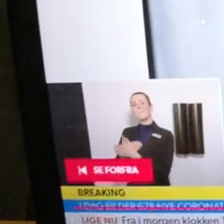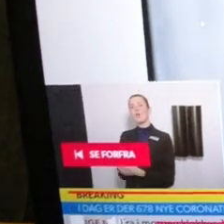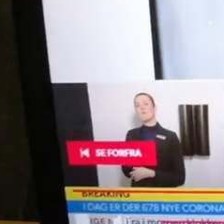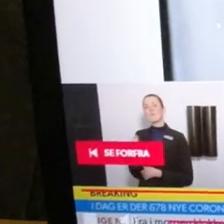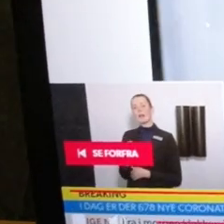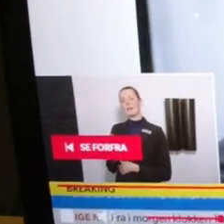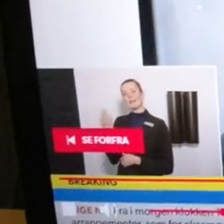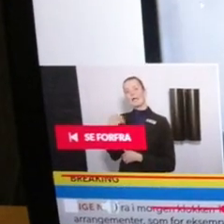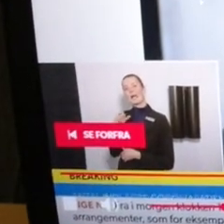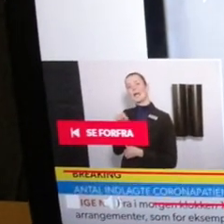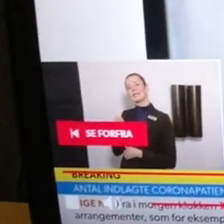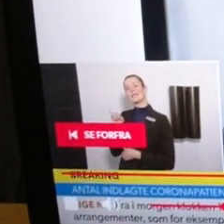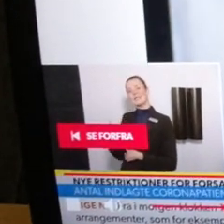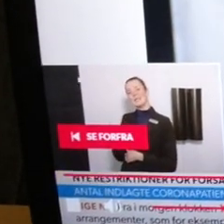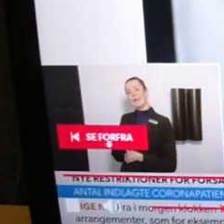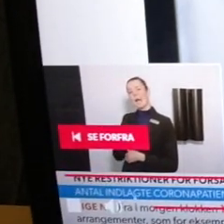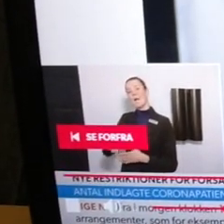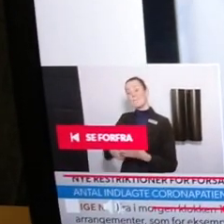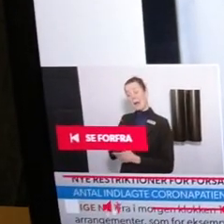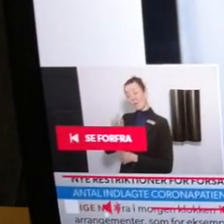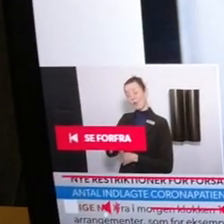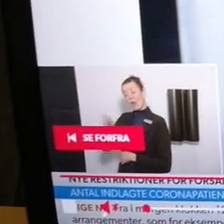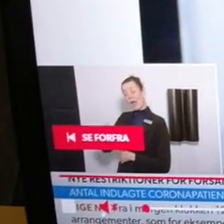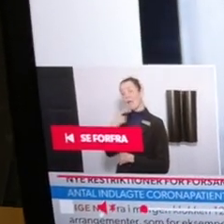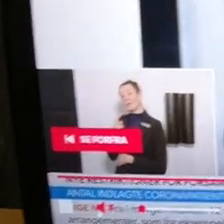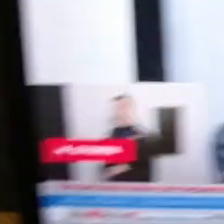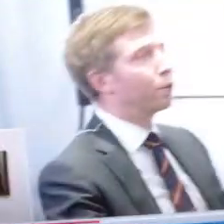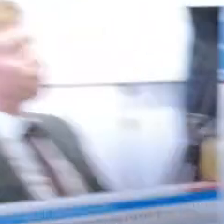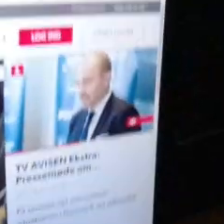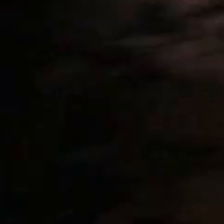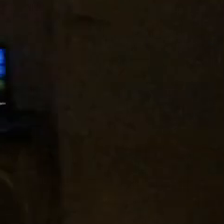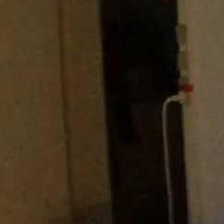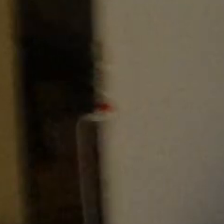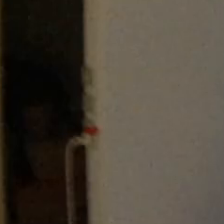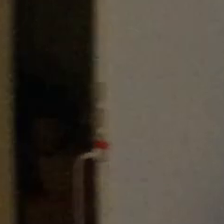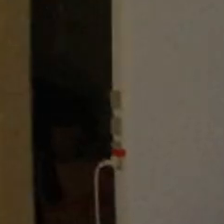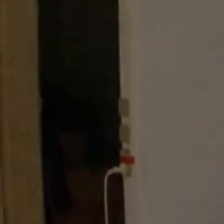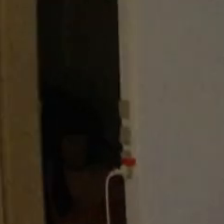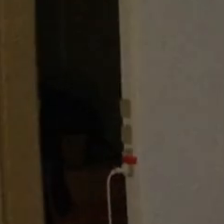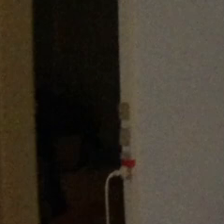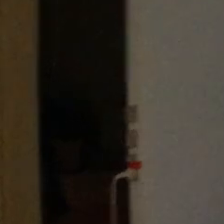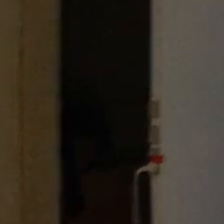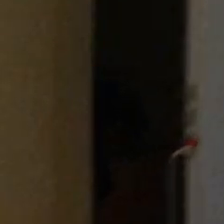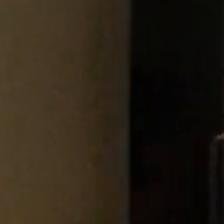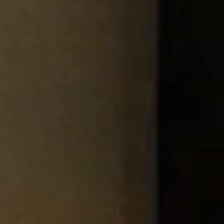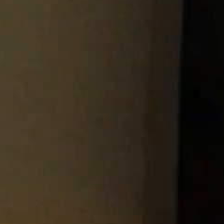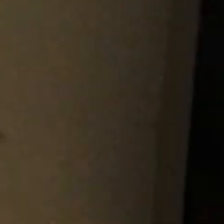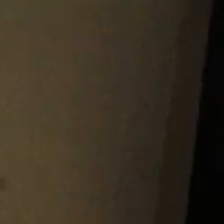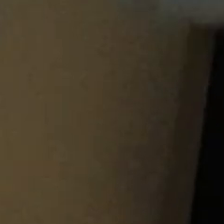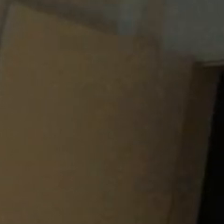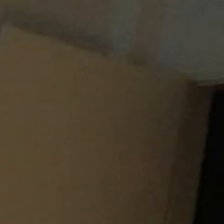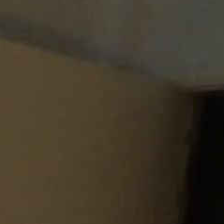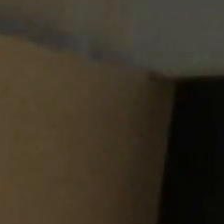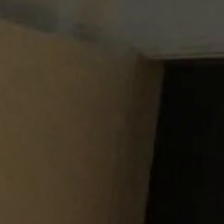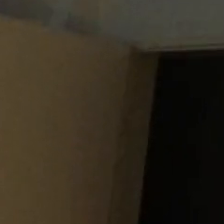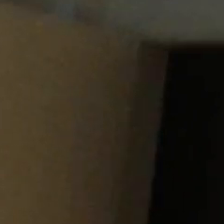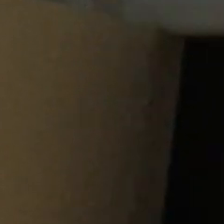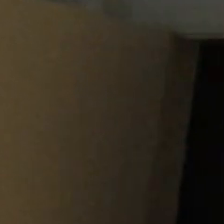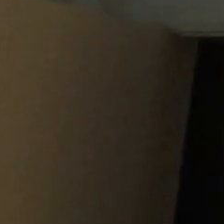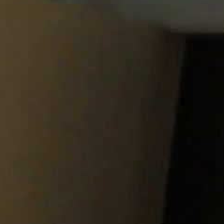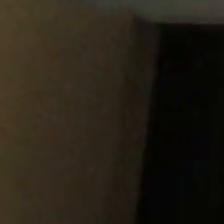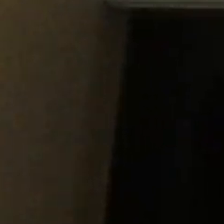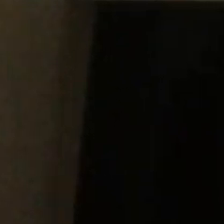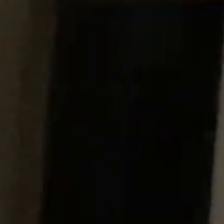i maj måned, at det var meget usandsynligt, at der ville komme. Yes, jeg kan godt lige stoppe videoen, inden at den splitter til en fjerde dag. Jeg